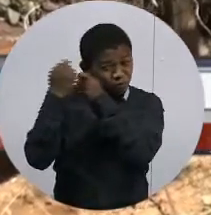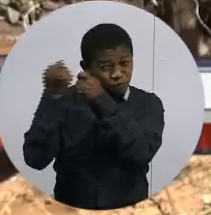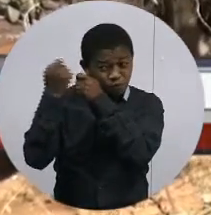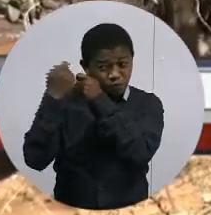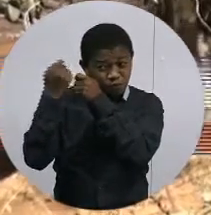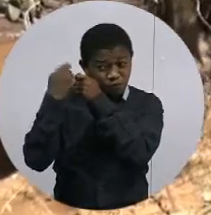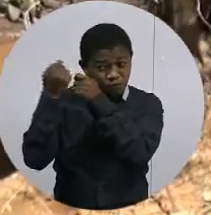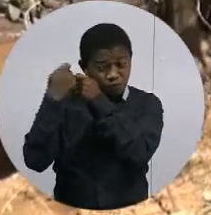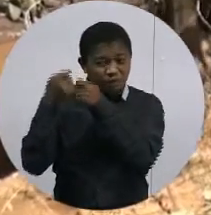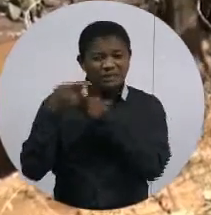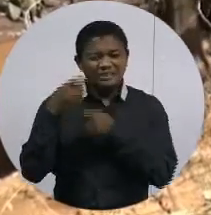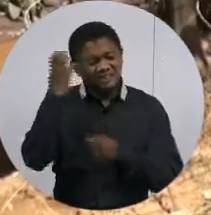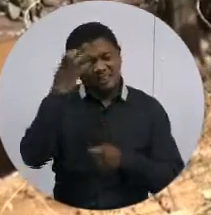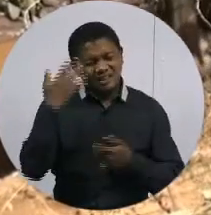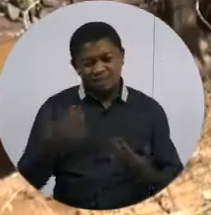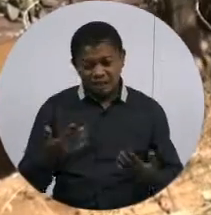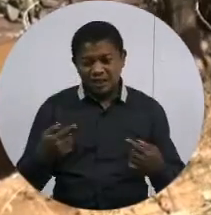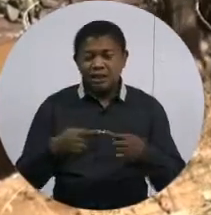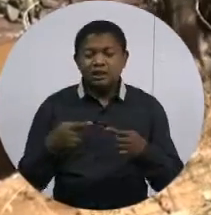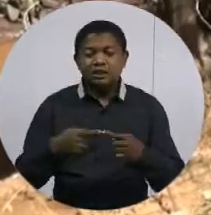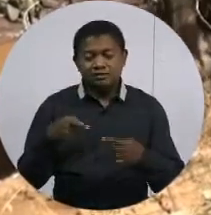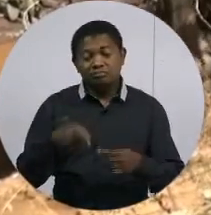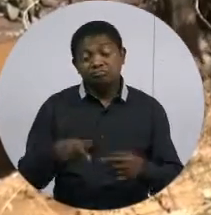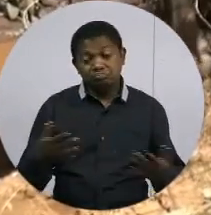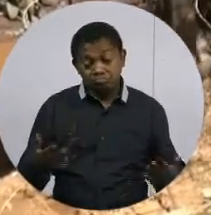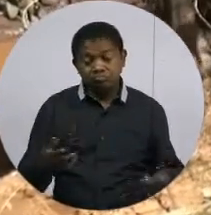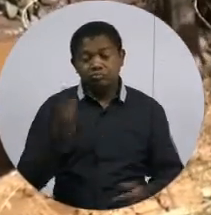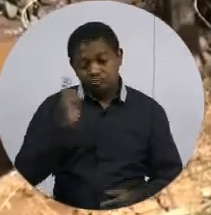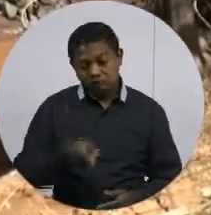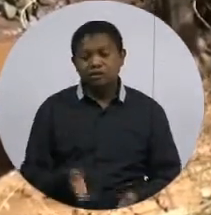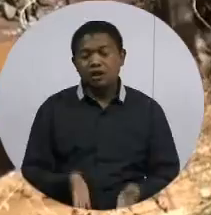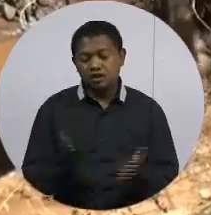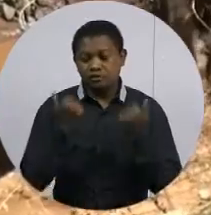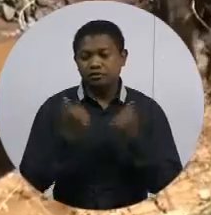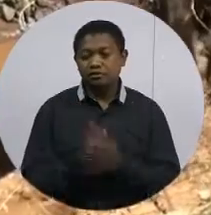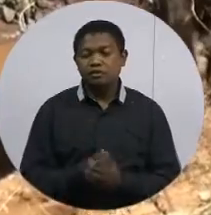matony nalainy izay mesura zay dia izay zany nieritreretina hoe tsara